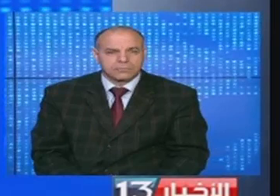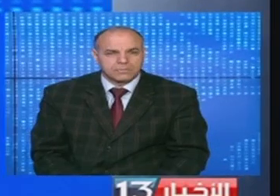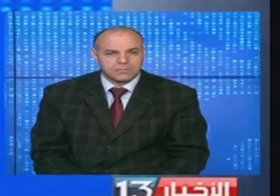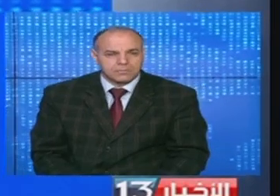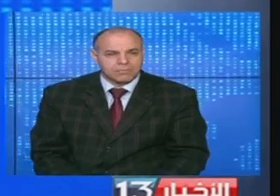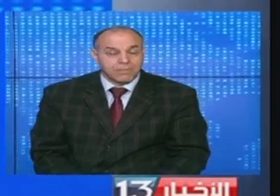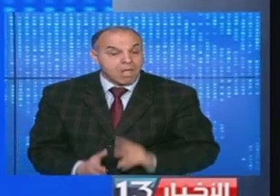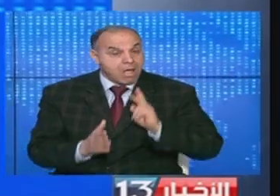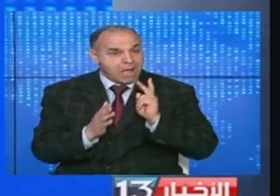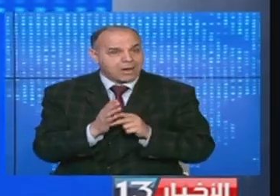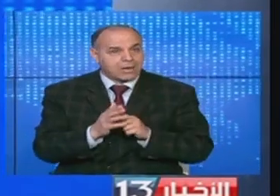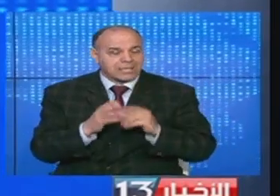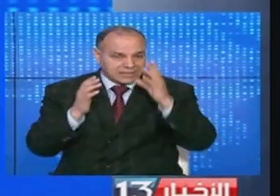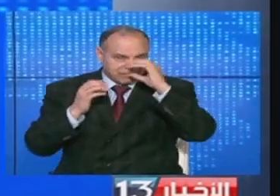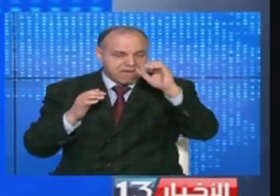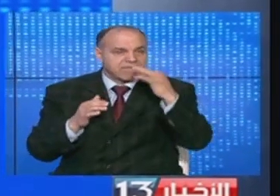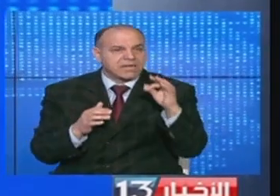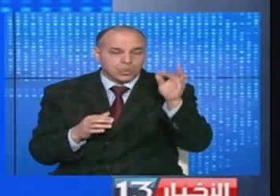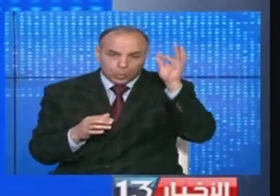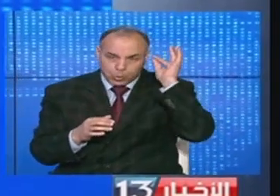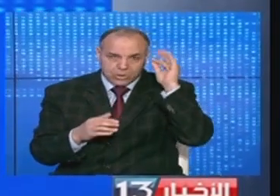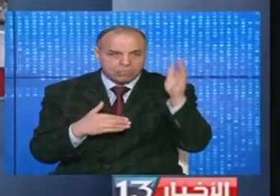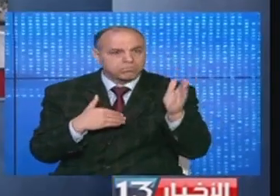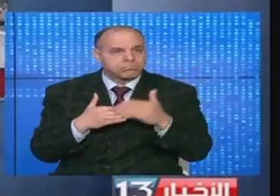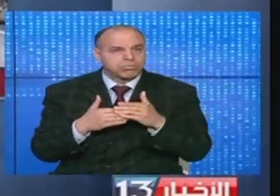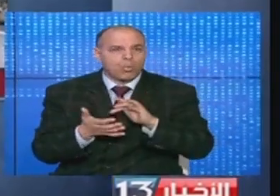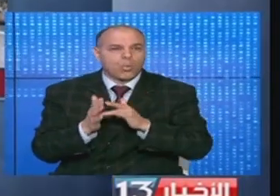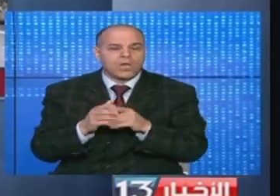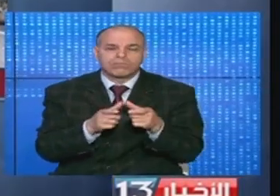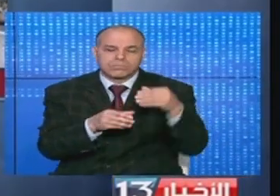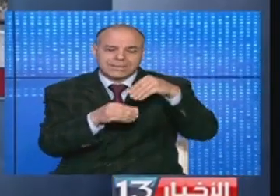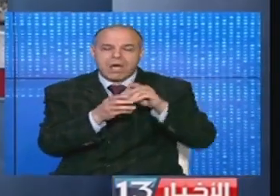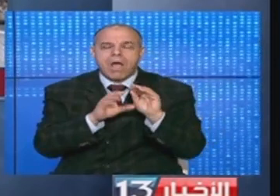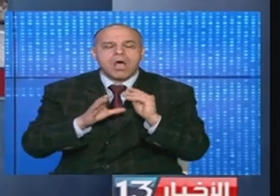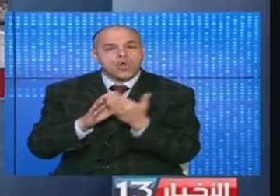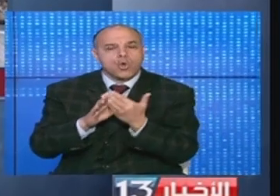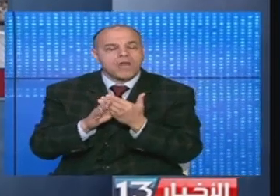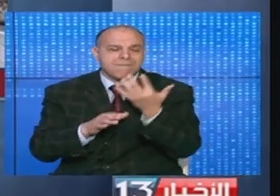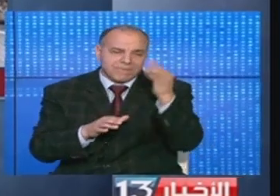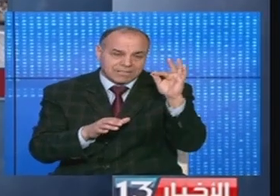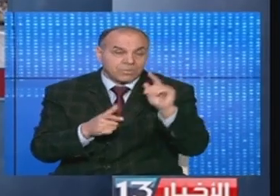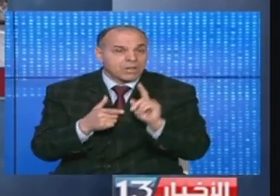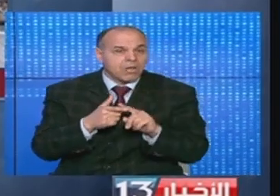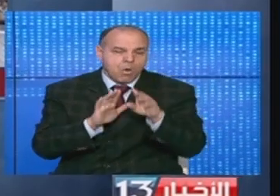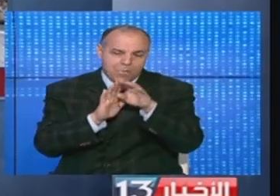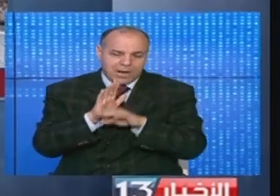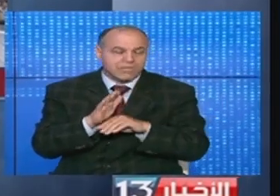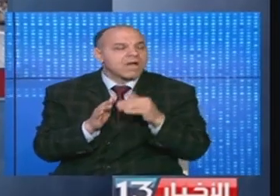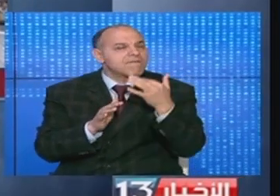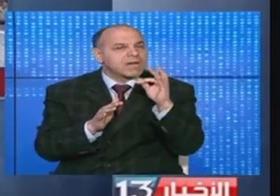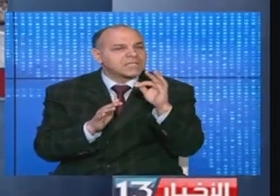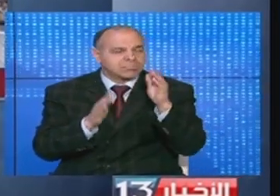قررت سفاره فرنسا بتونس القى كافه المؤسسات التعليميه الفرنسيه ومات البرامج الفرنسيه